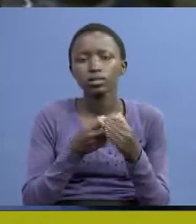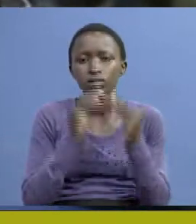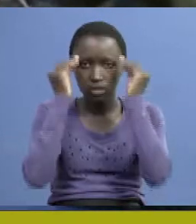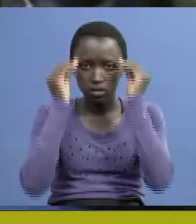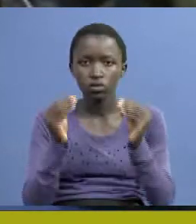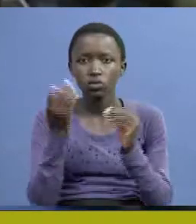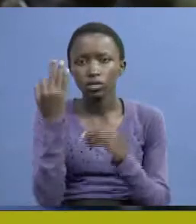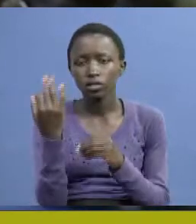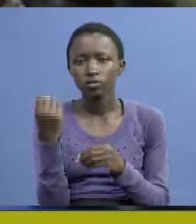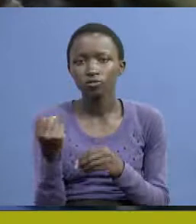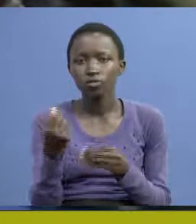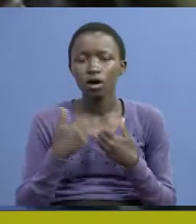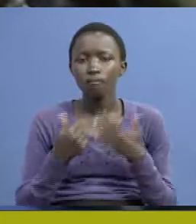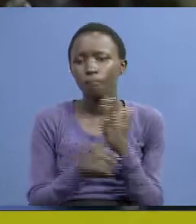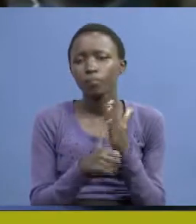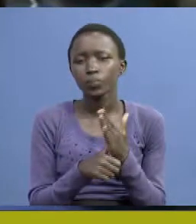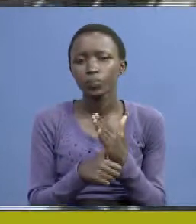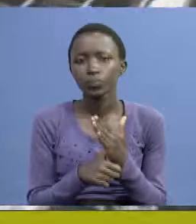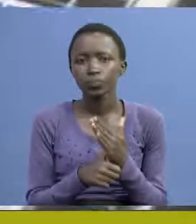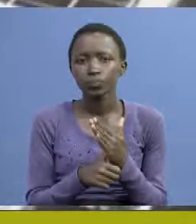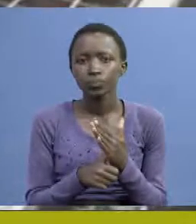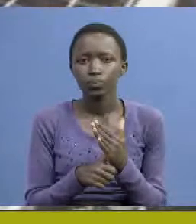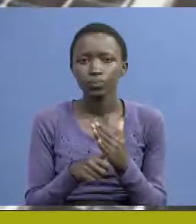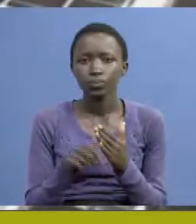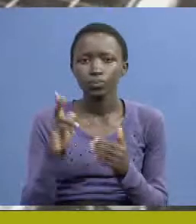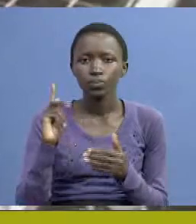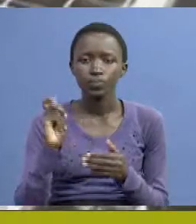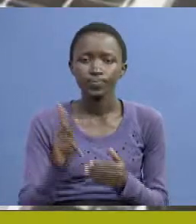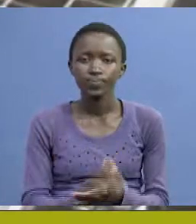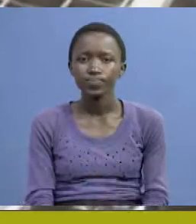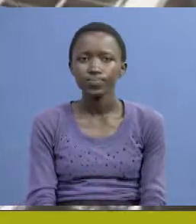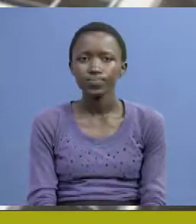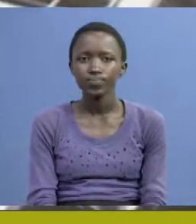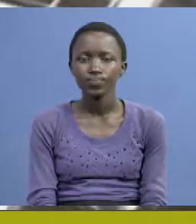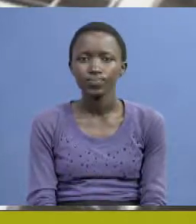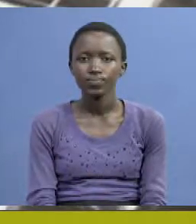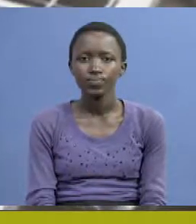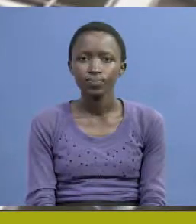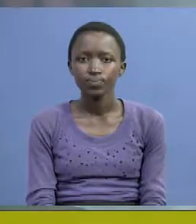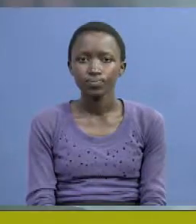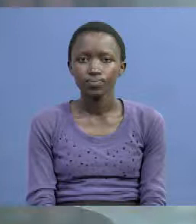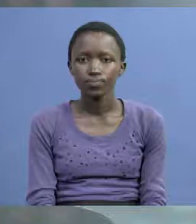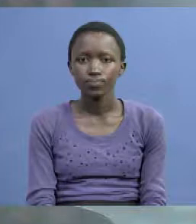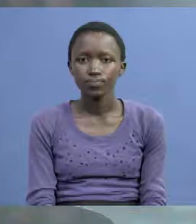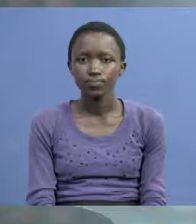wanafunzi 35 walijeruhiwa. Victor Nabiswa, KUTV.